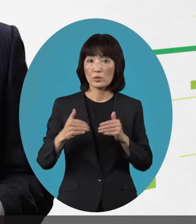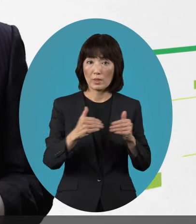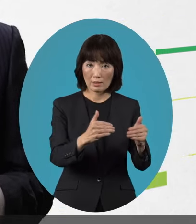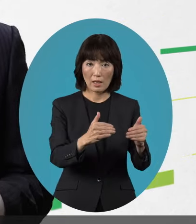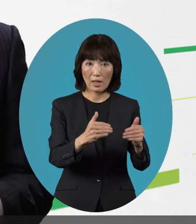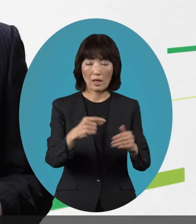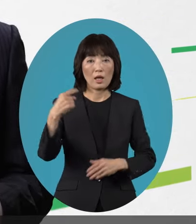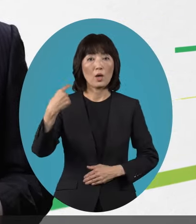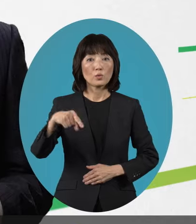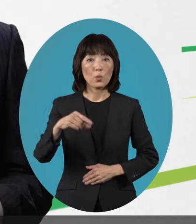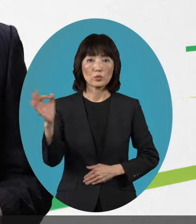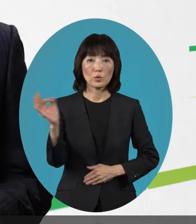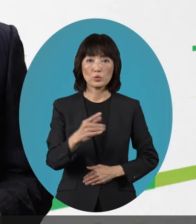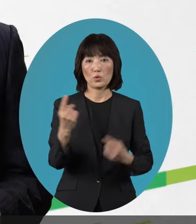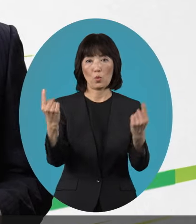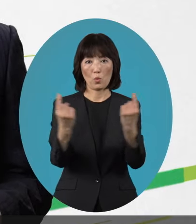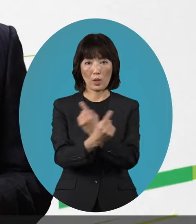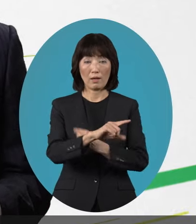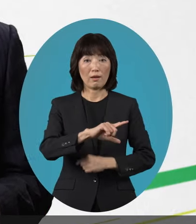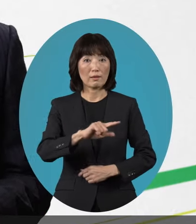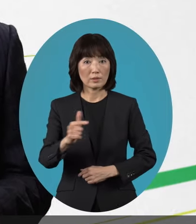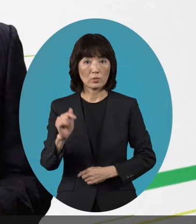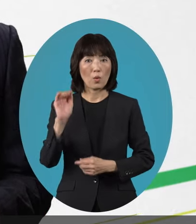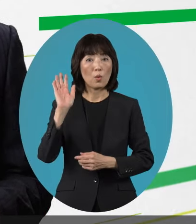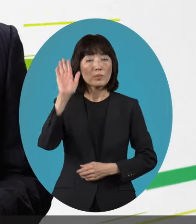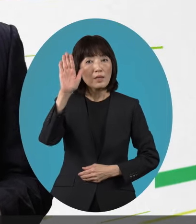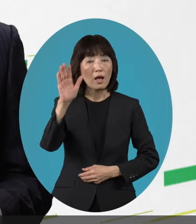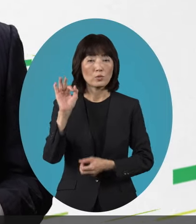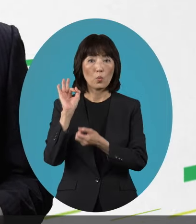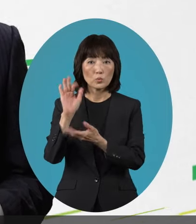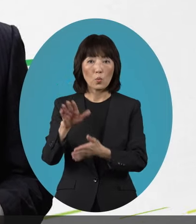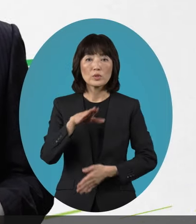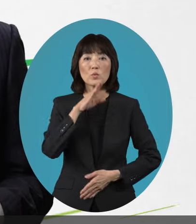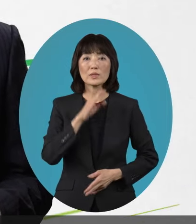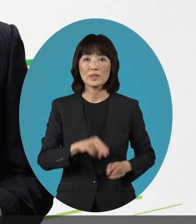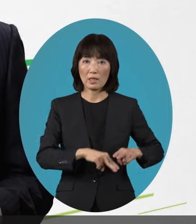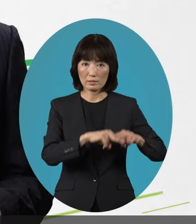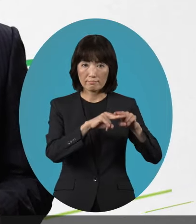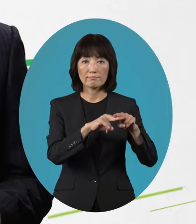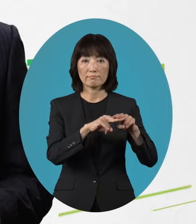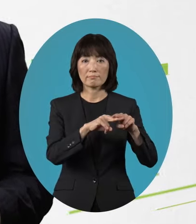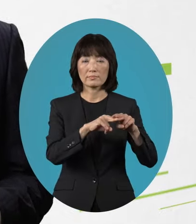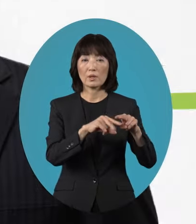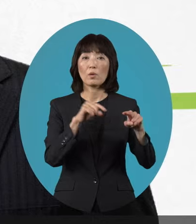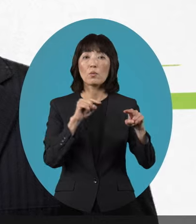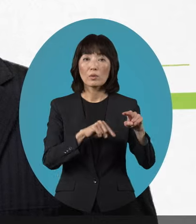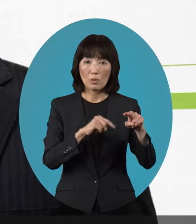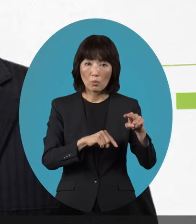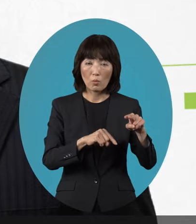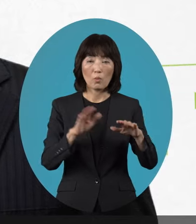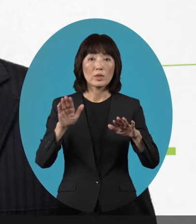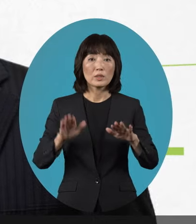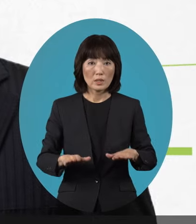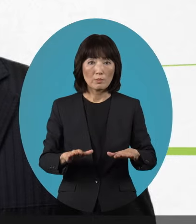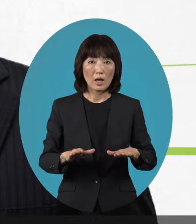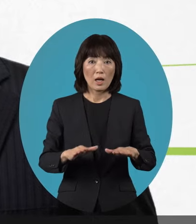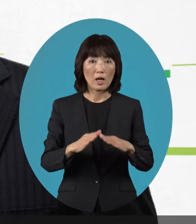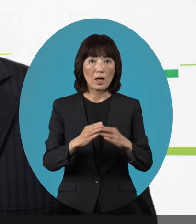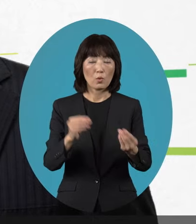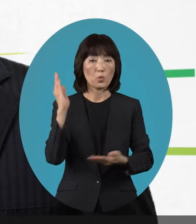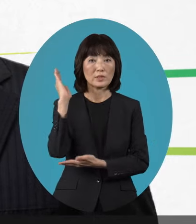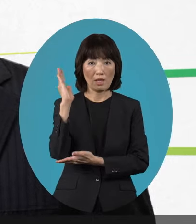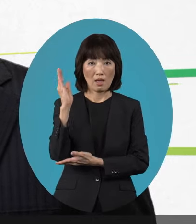阪で進めてきた教育の無償化をはじめとした未来への投資の実績、そしてその実績を